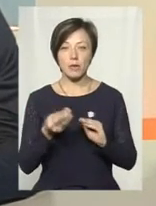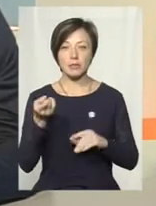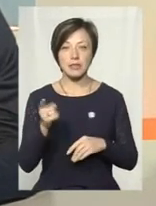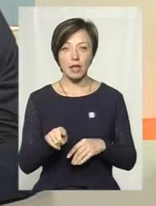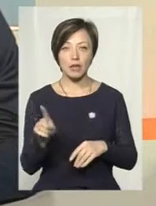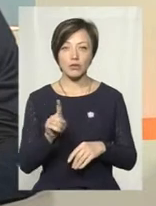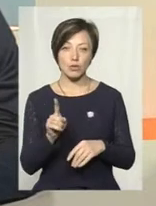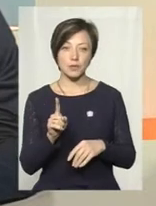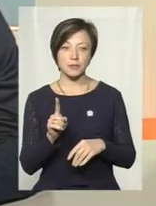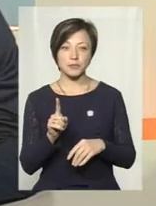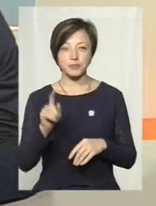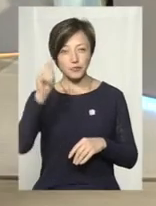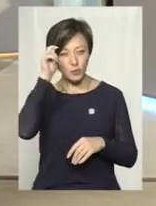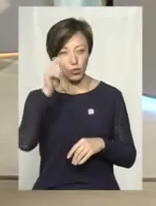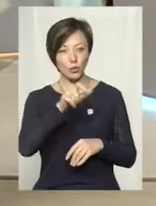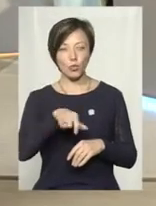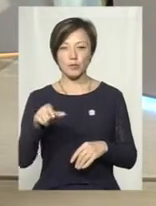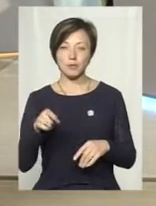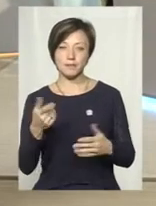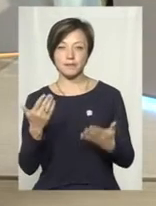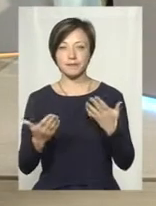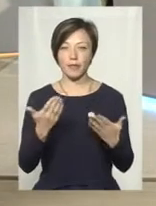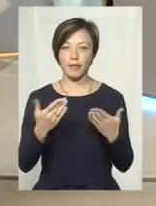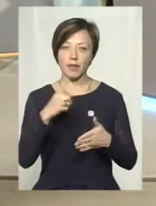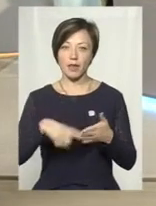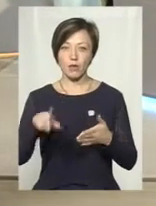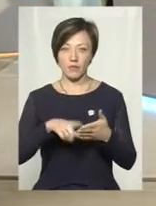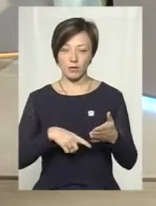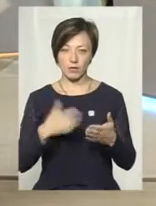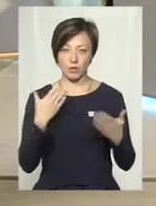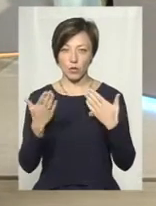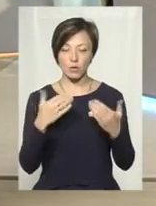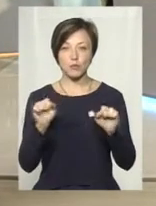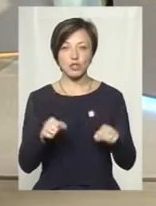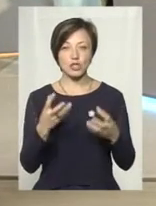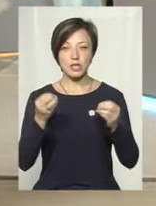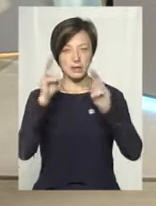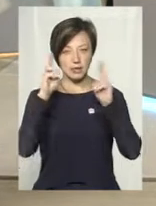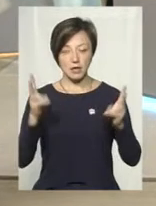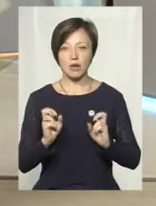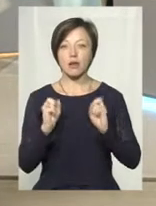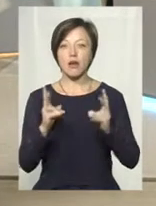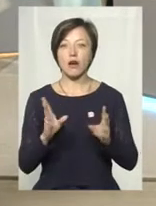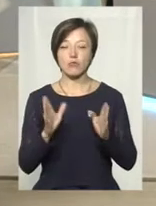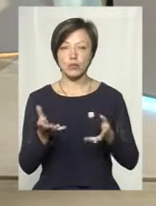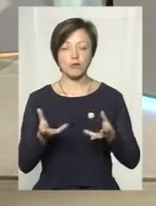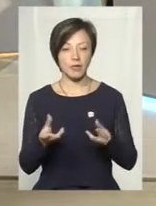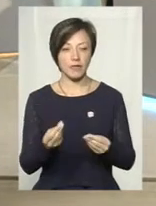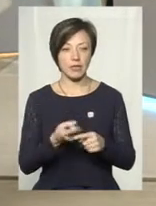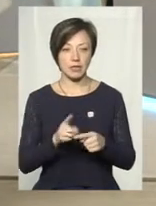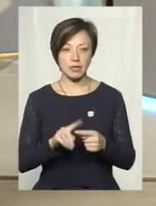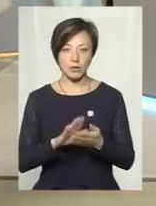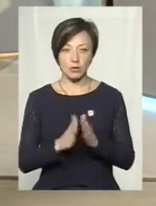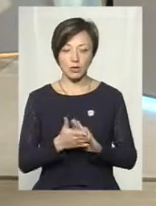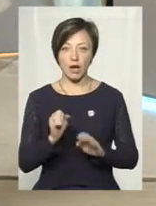що скептично хлопці трошечки відносяться до цього формату. Можливо, вони ще не знають, як на них буде впливати ця